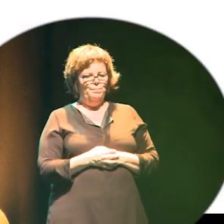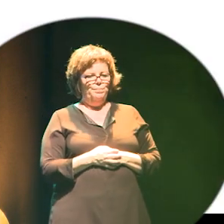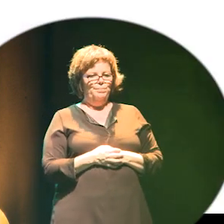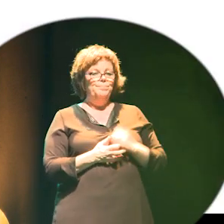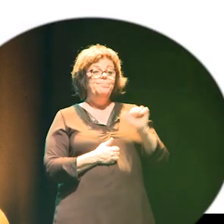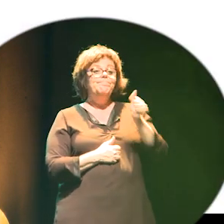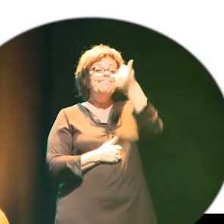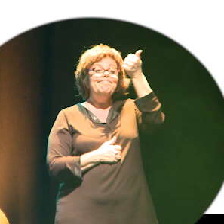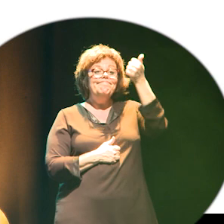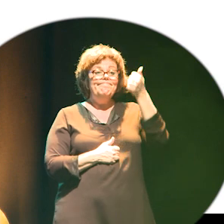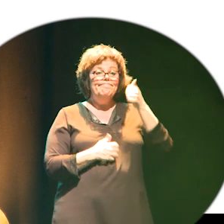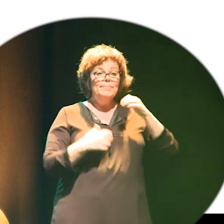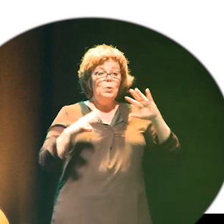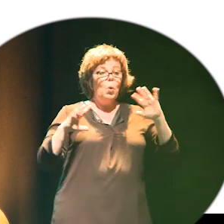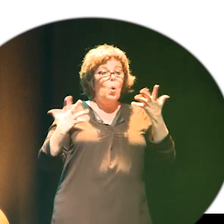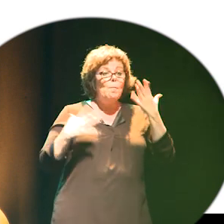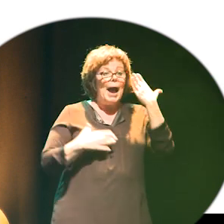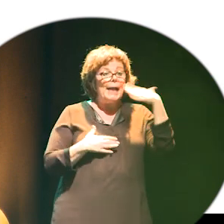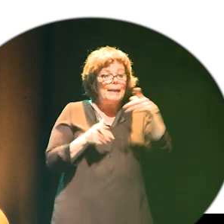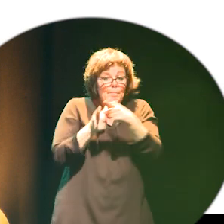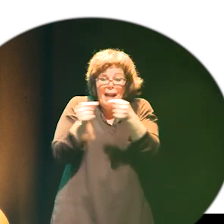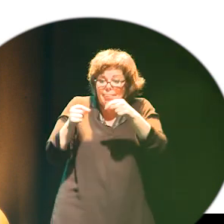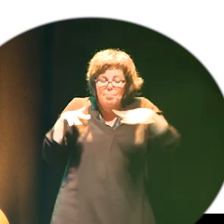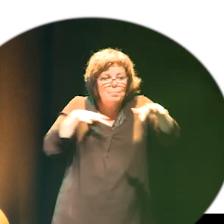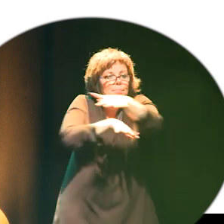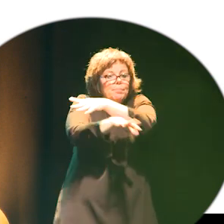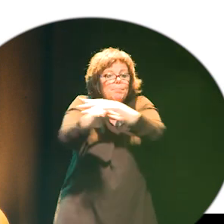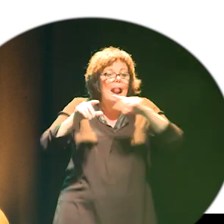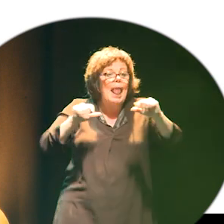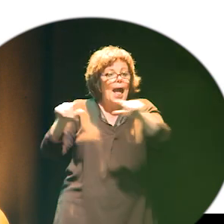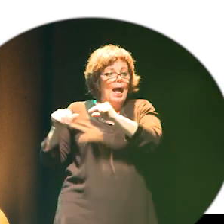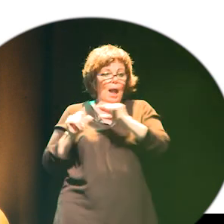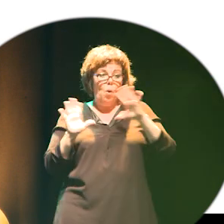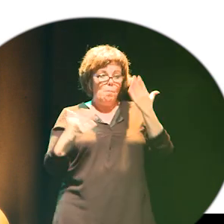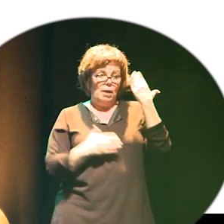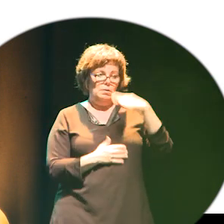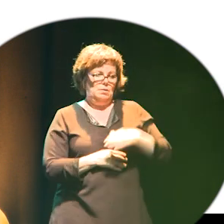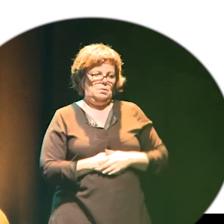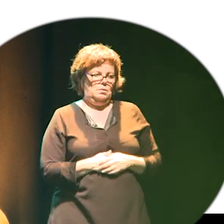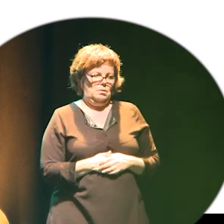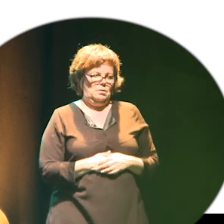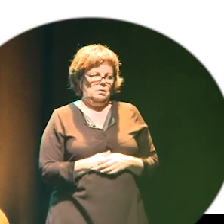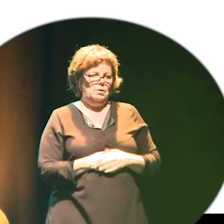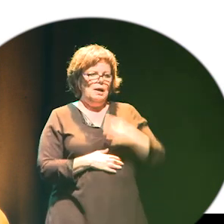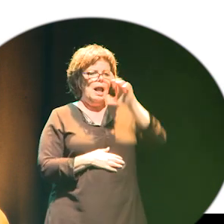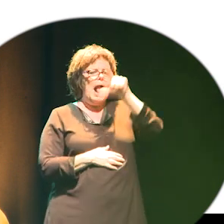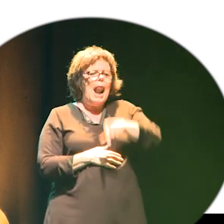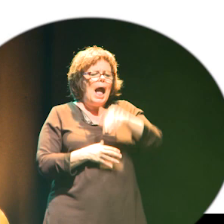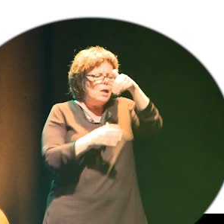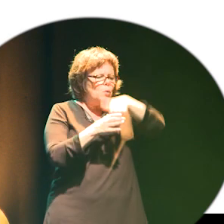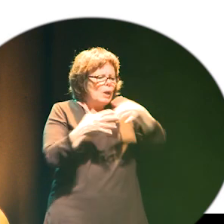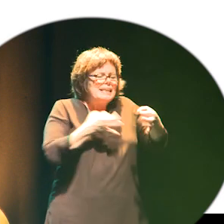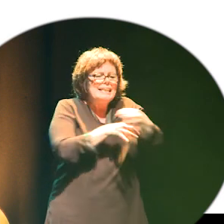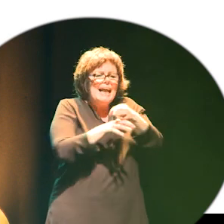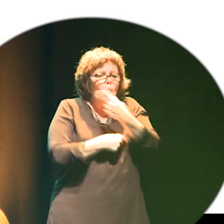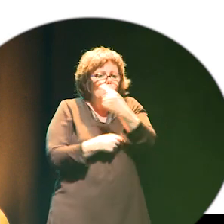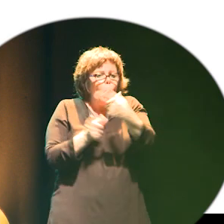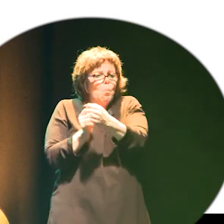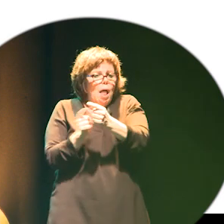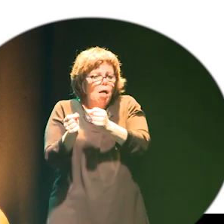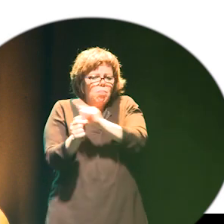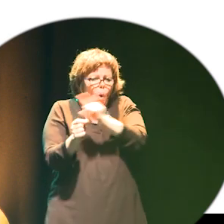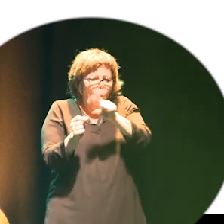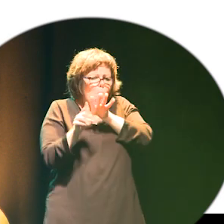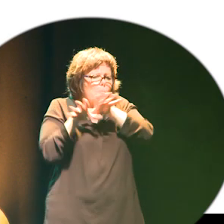Tout d'abord, comment détecter la présence du phytoplancton? Le phytoplancton, qui baigne dans une soupe de micro-organismes, il n'est pas tout seul.